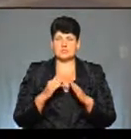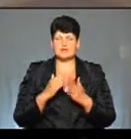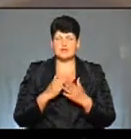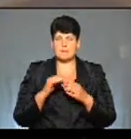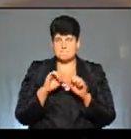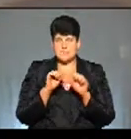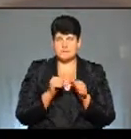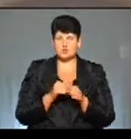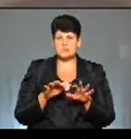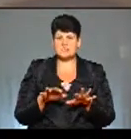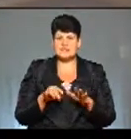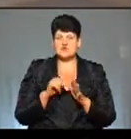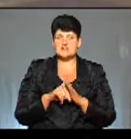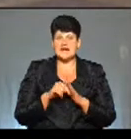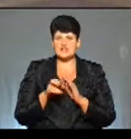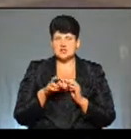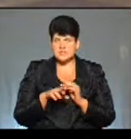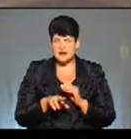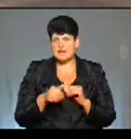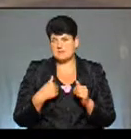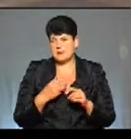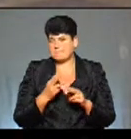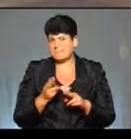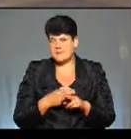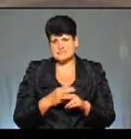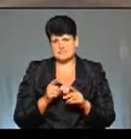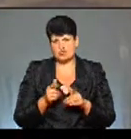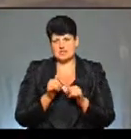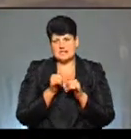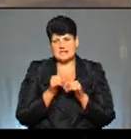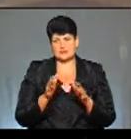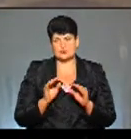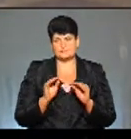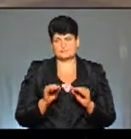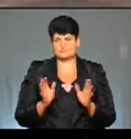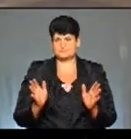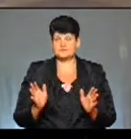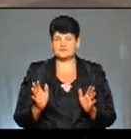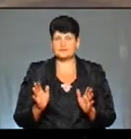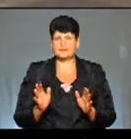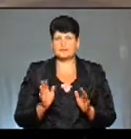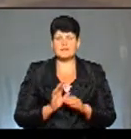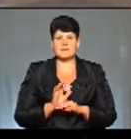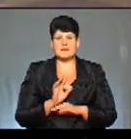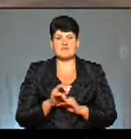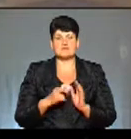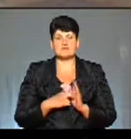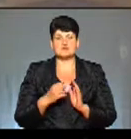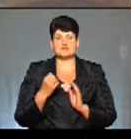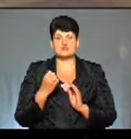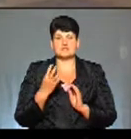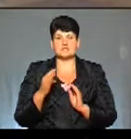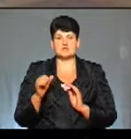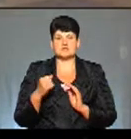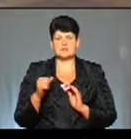пам'яткою місцевого значення, тому ми без погодження не можемо його встановити. Відправили лист 14